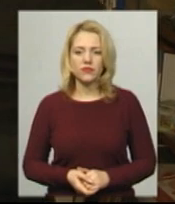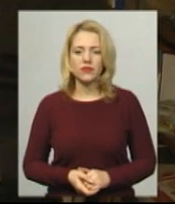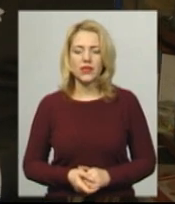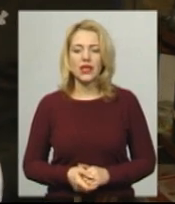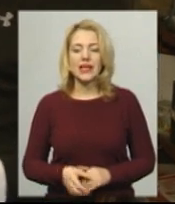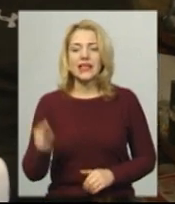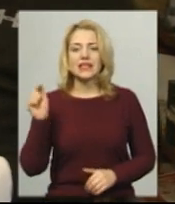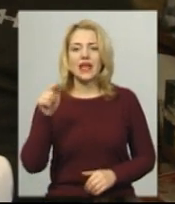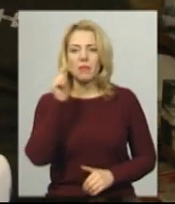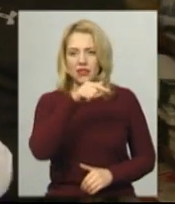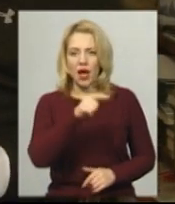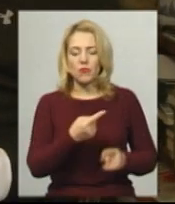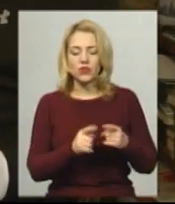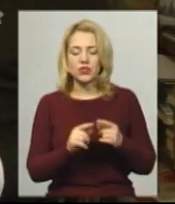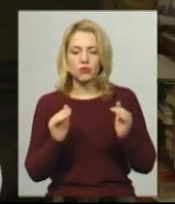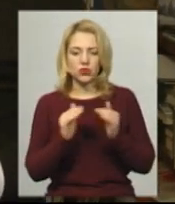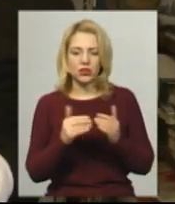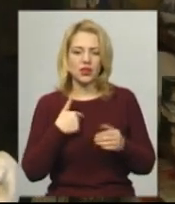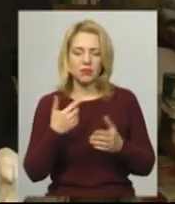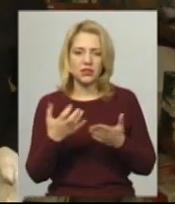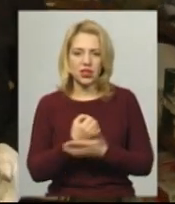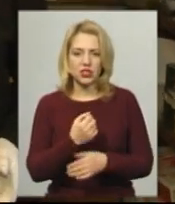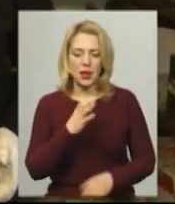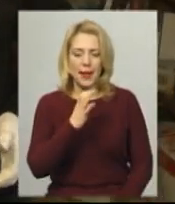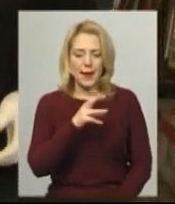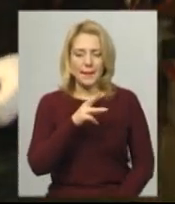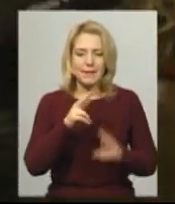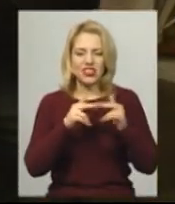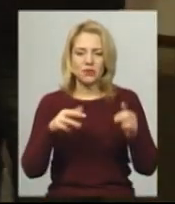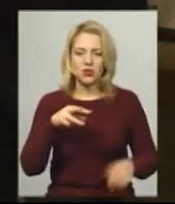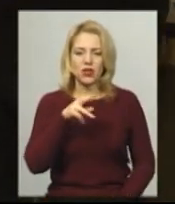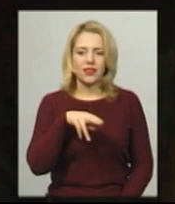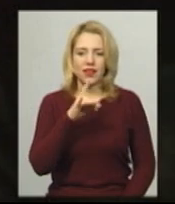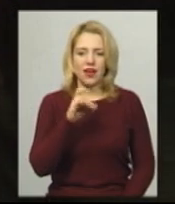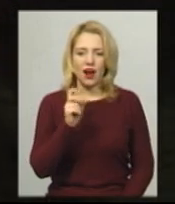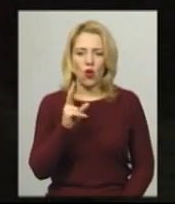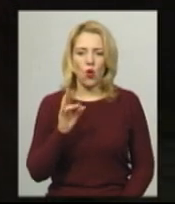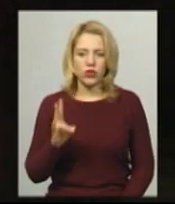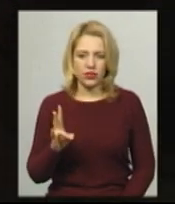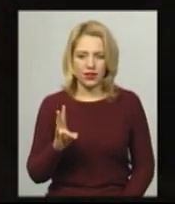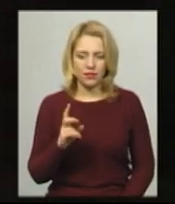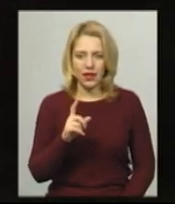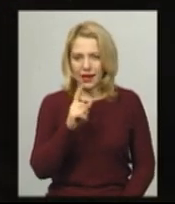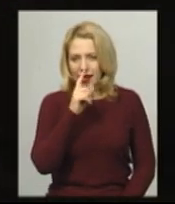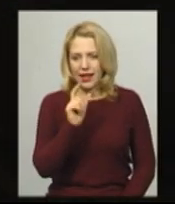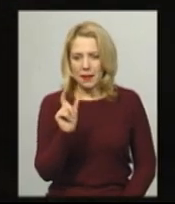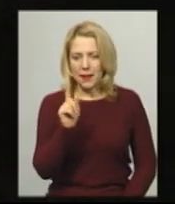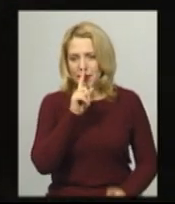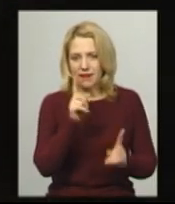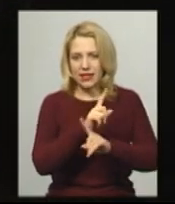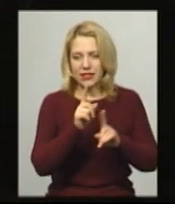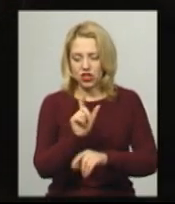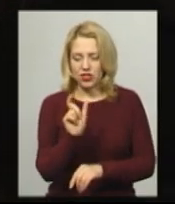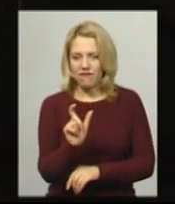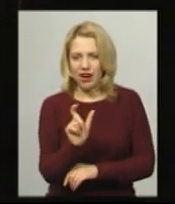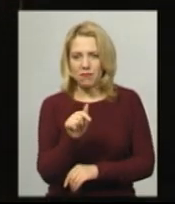Саме там, в цій будівлі, ми віднайшли меджибіжського дракона. Ось таку невеличку фрагмент керамічний з зеленою поливою,